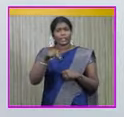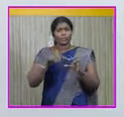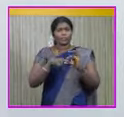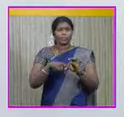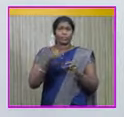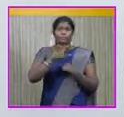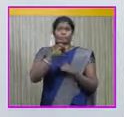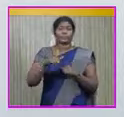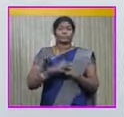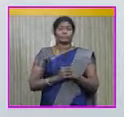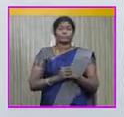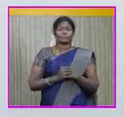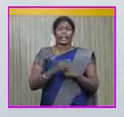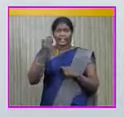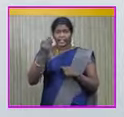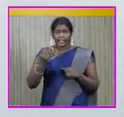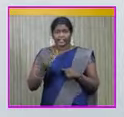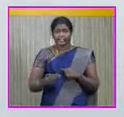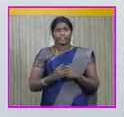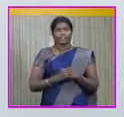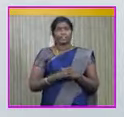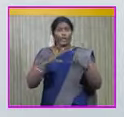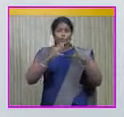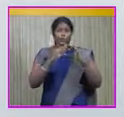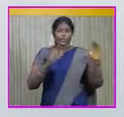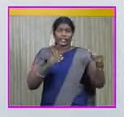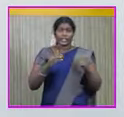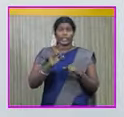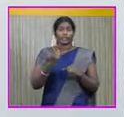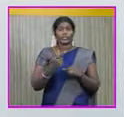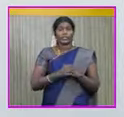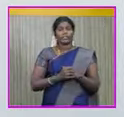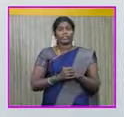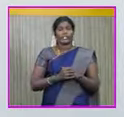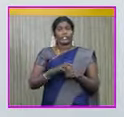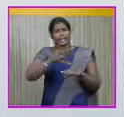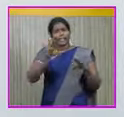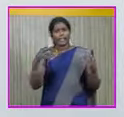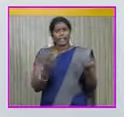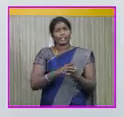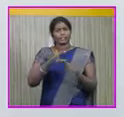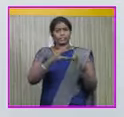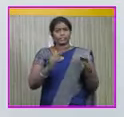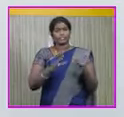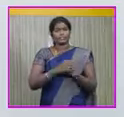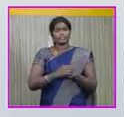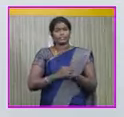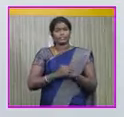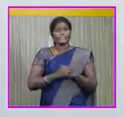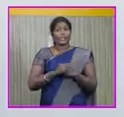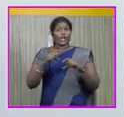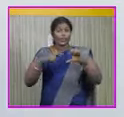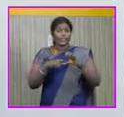வருவோம். எந்தெந்த கோணங்கள்லாம் நம்ம கண்டறிய வேண்டியிருந்தது? எல்லா கோணங்களுமே கண்டுபிடிச்சி சொல்லிடலாம். கோணம் இ,